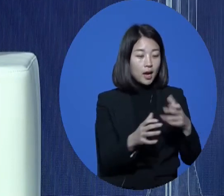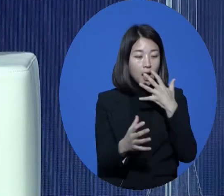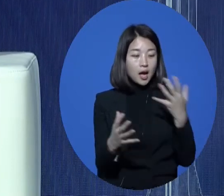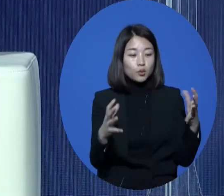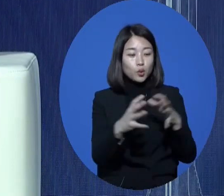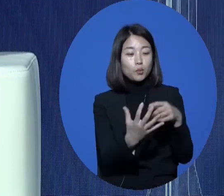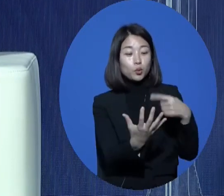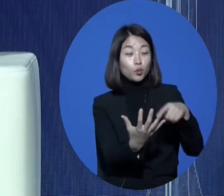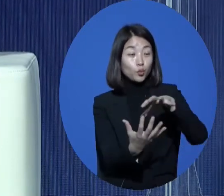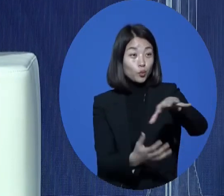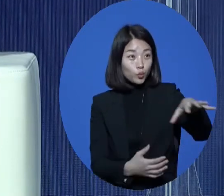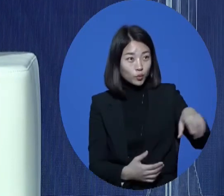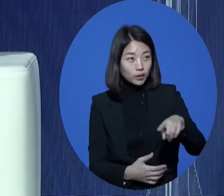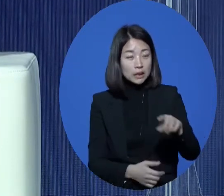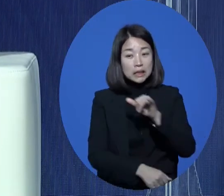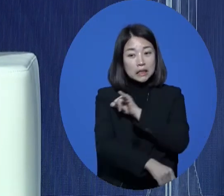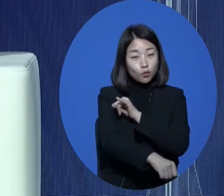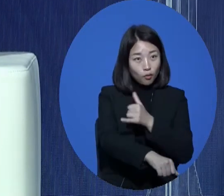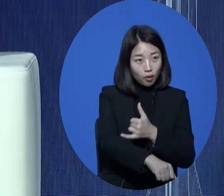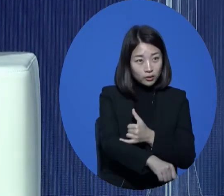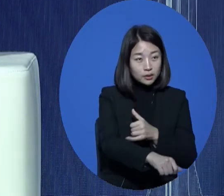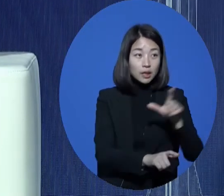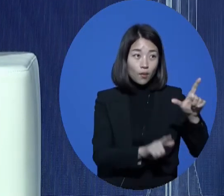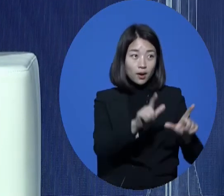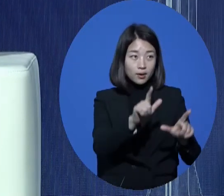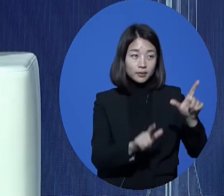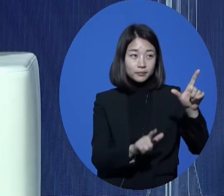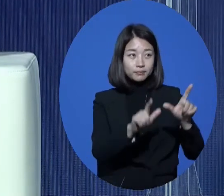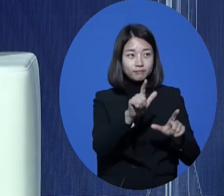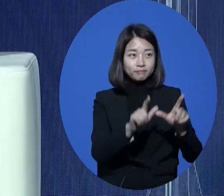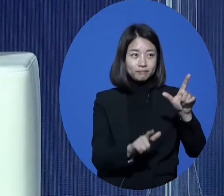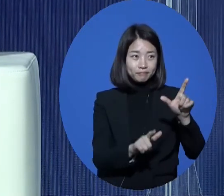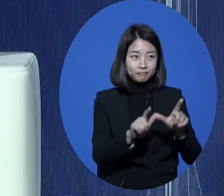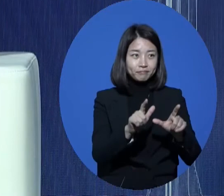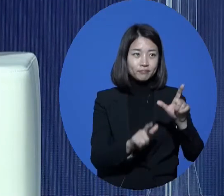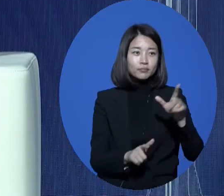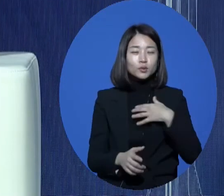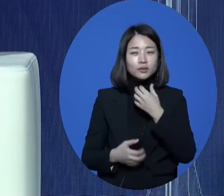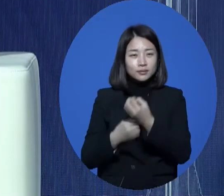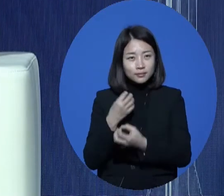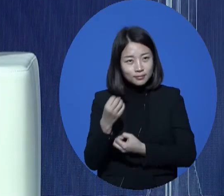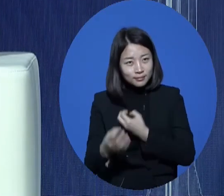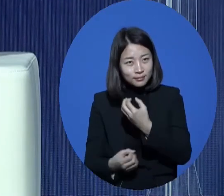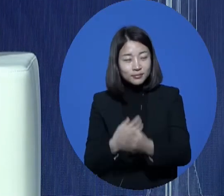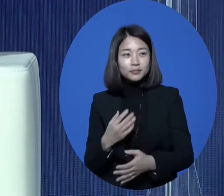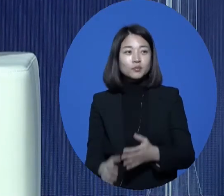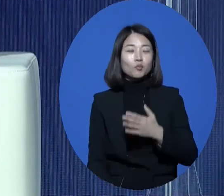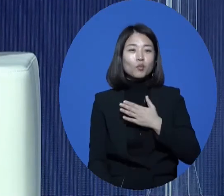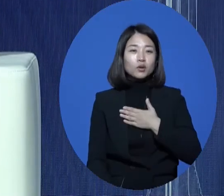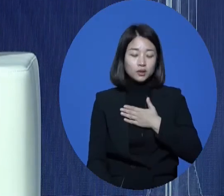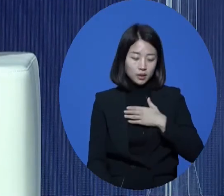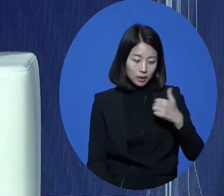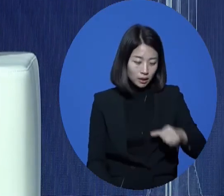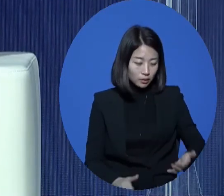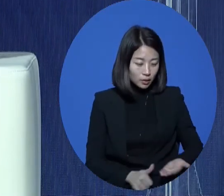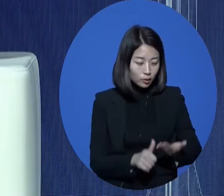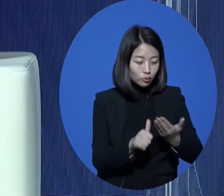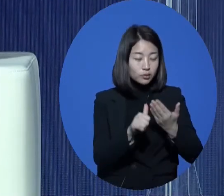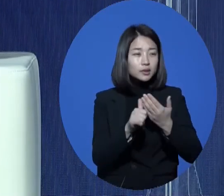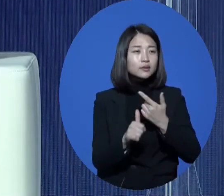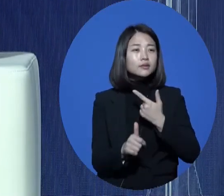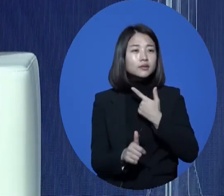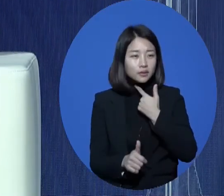우리 장애 학생들에 대한 인권 침해 사례를 너무 절절하게 직접 부모로서